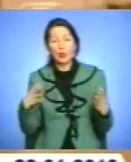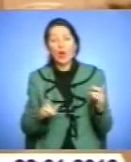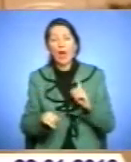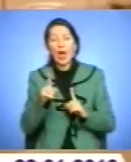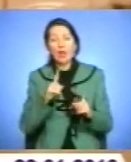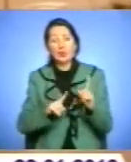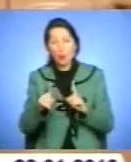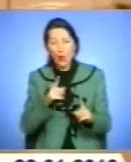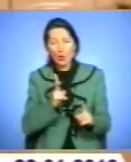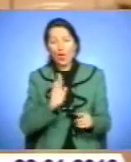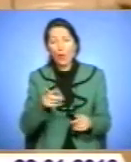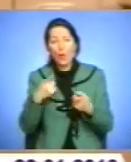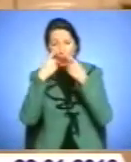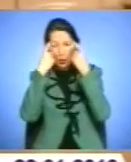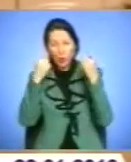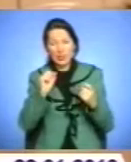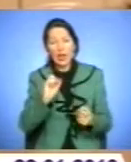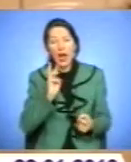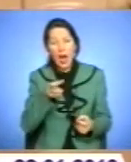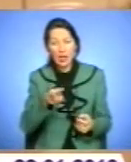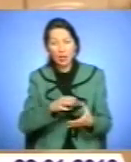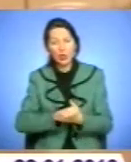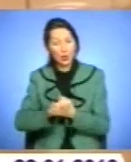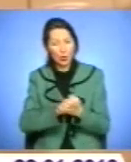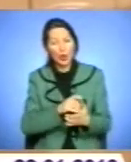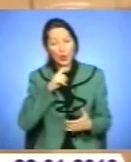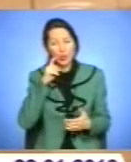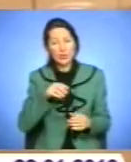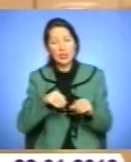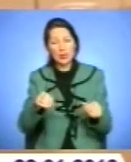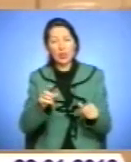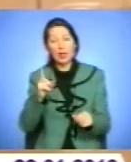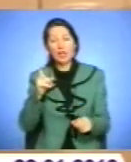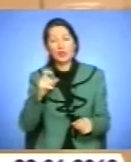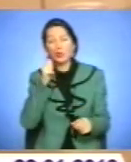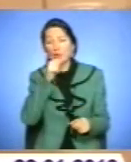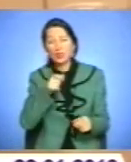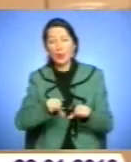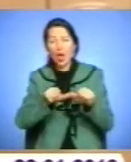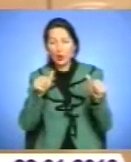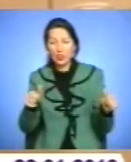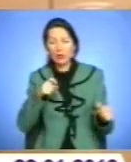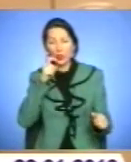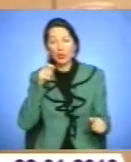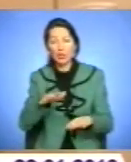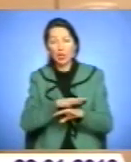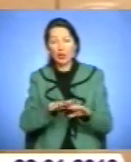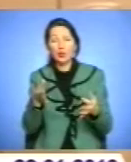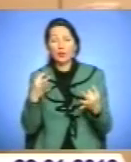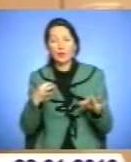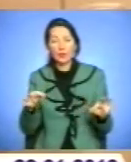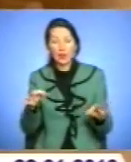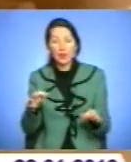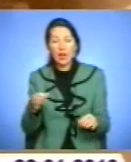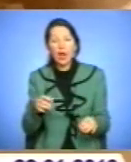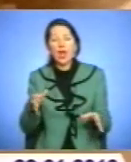акт злуки українських земель. Століттями розірваний український народ визволився з неволі і воз'єднався на своїй землі в єдину